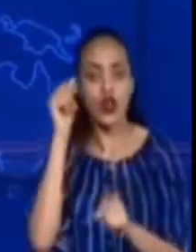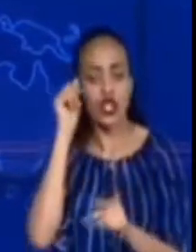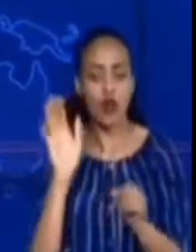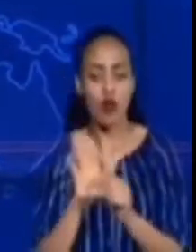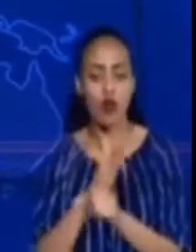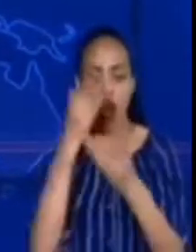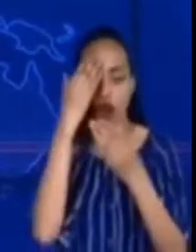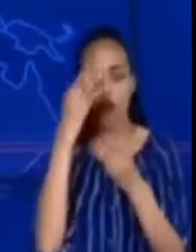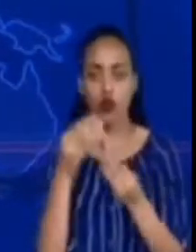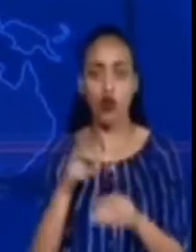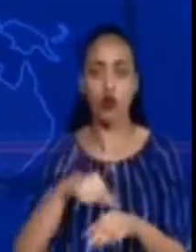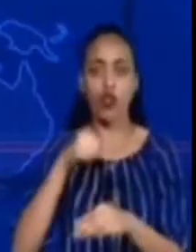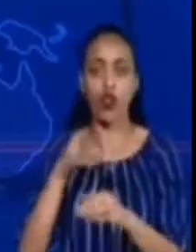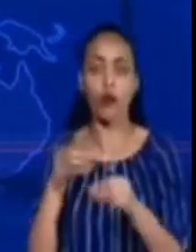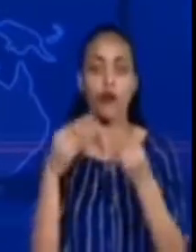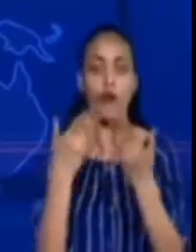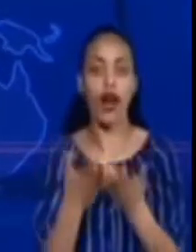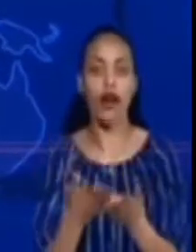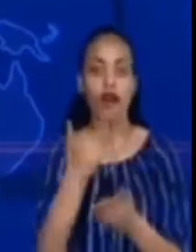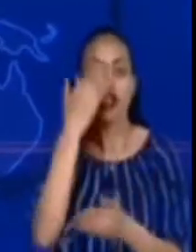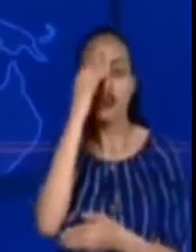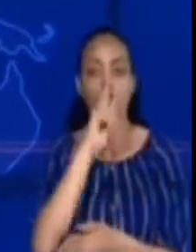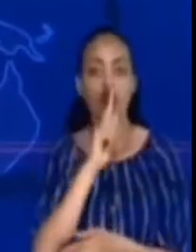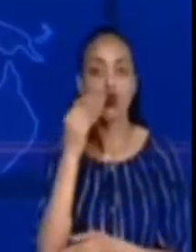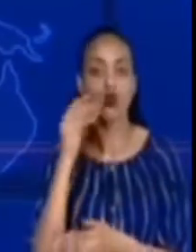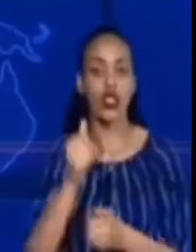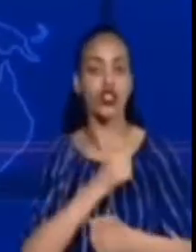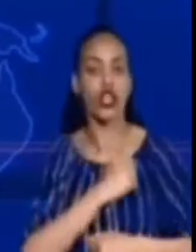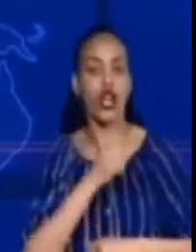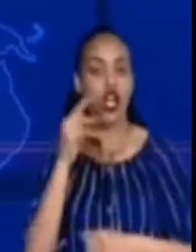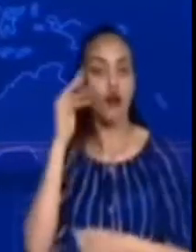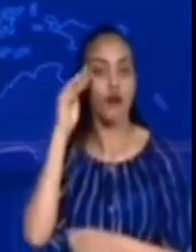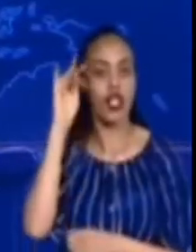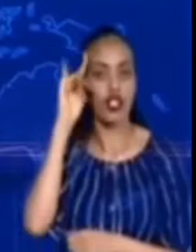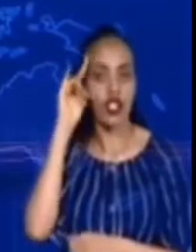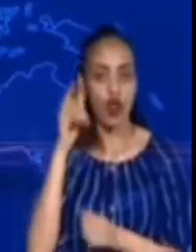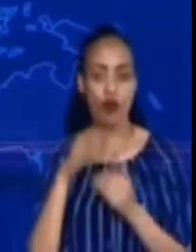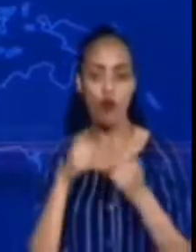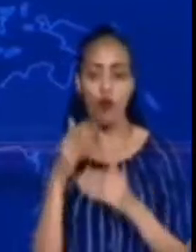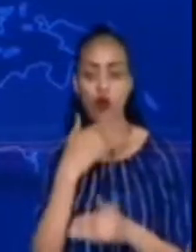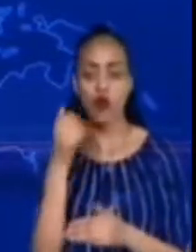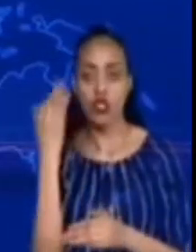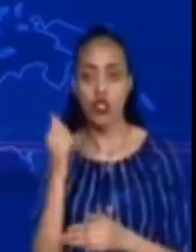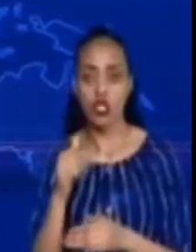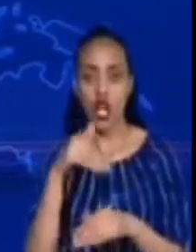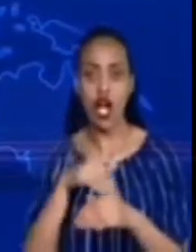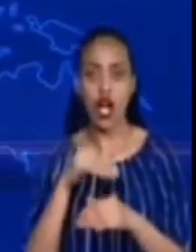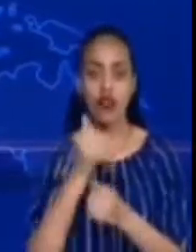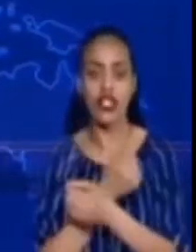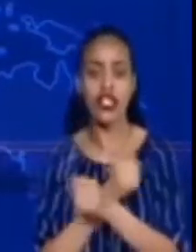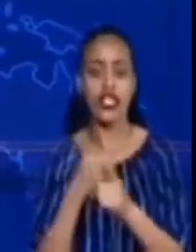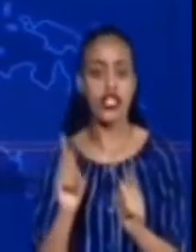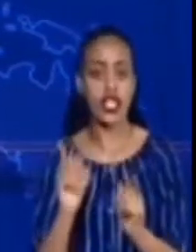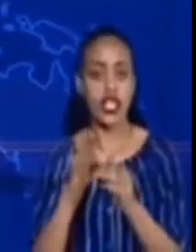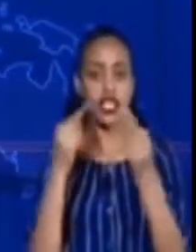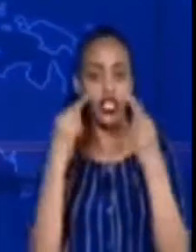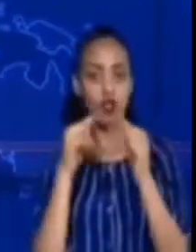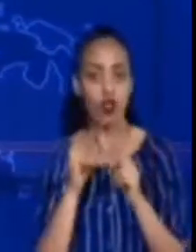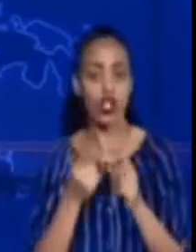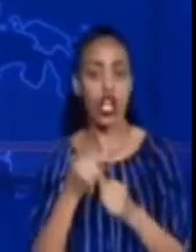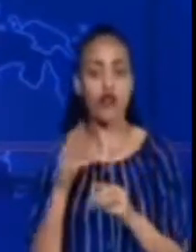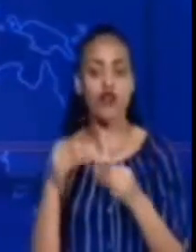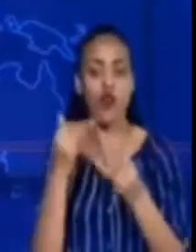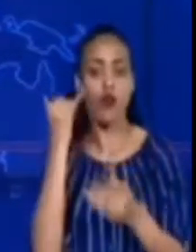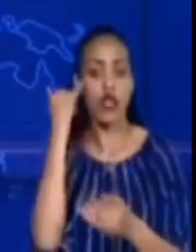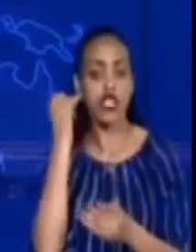ዘመድኩን የት ነው የሚኖረው? ሶሪያ ነው? የመን ነው? የት ነው? ፍልስጤን ነው? ስለማን ነው